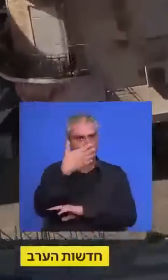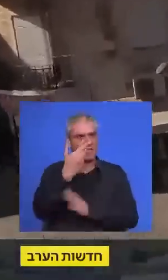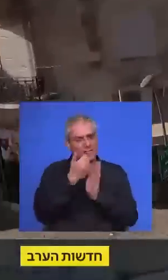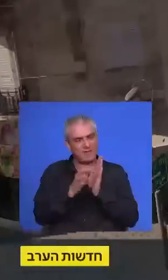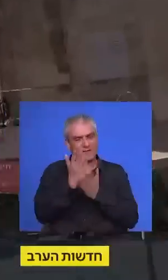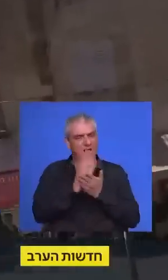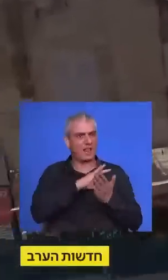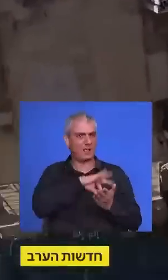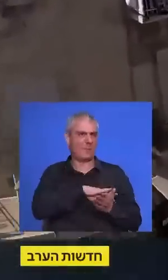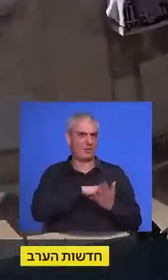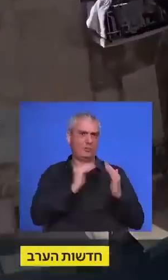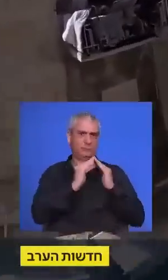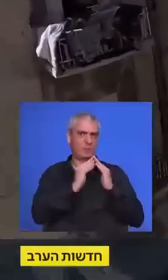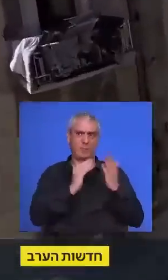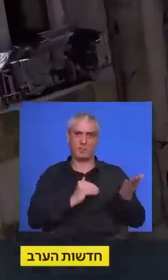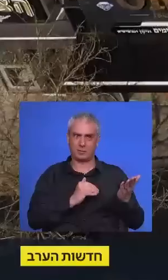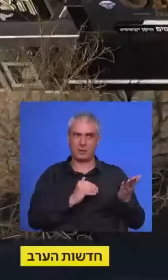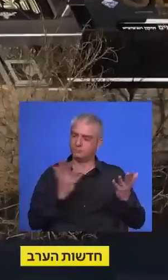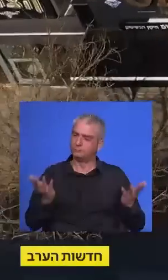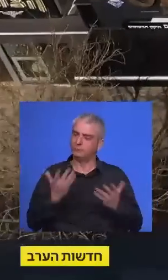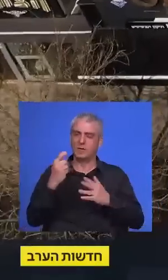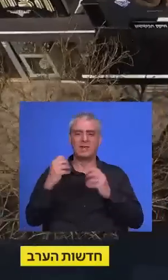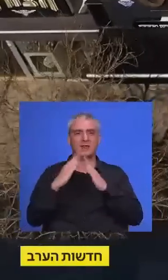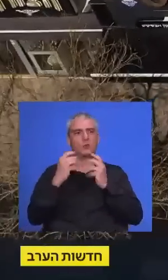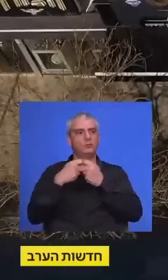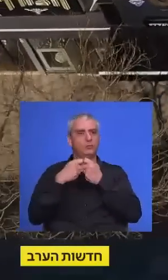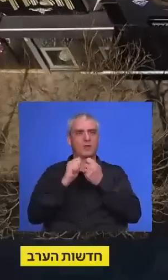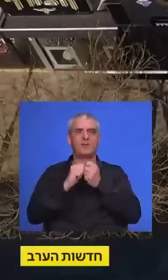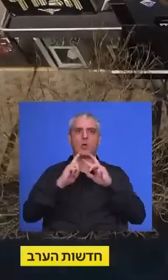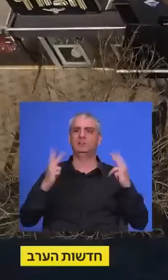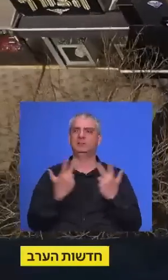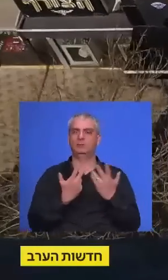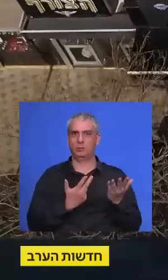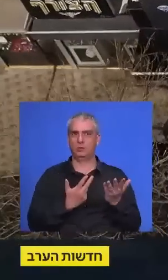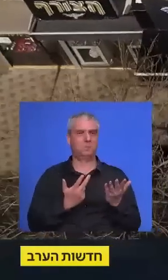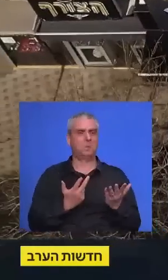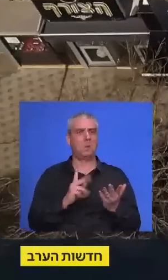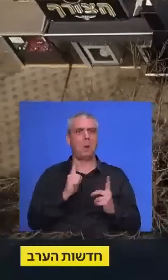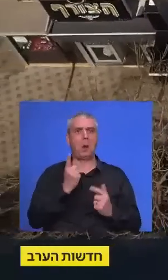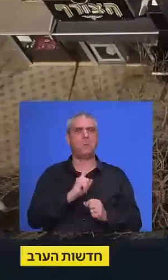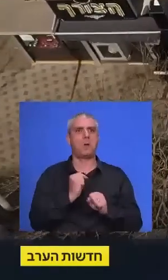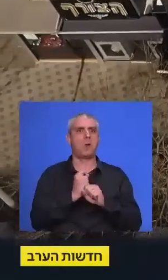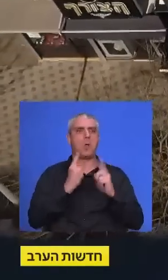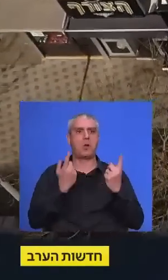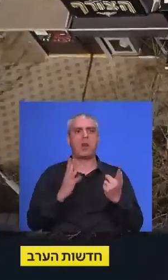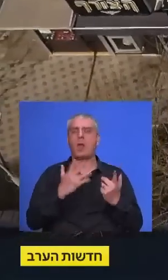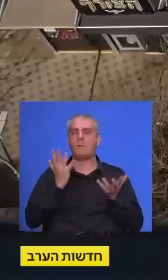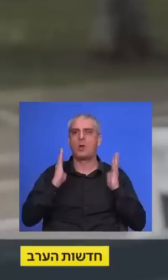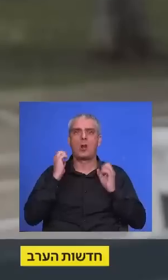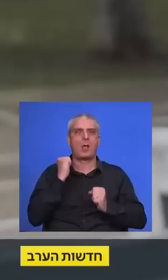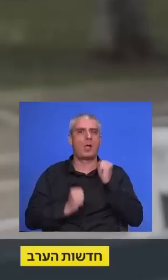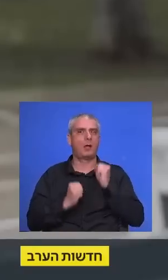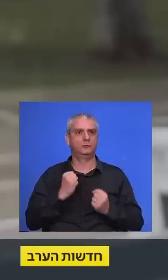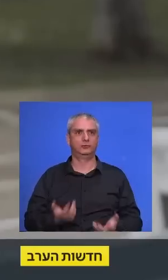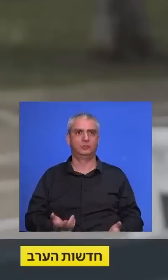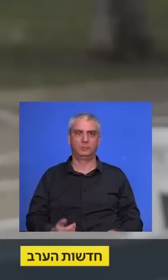חלק מההכנסות מנדלן ותעודד דיור שיתופי או ציבורי. אז למה זה לא קורה ולמה זה כל כך קשה?